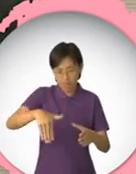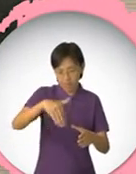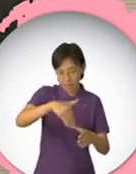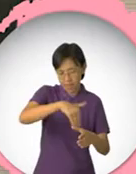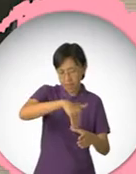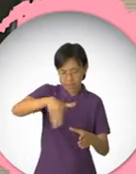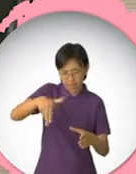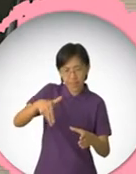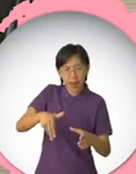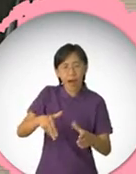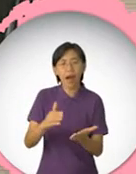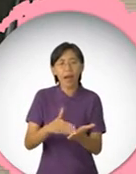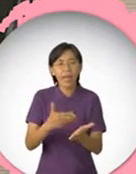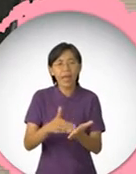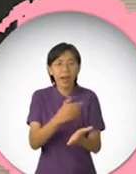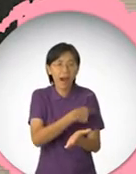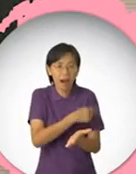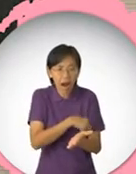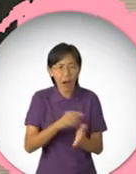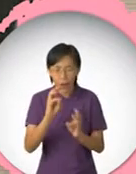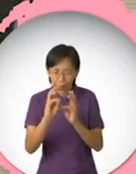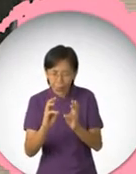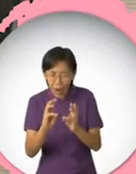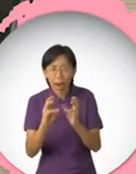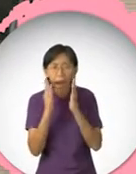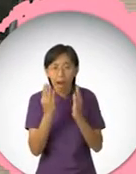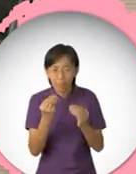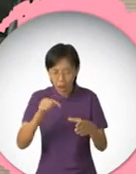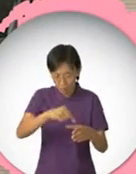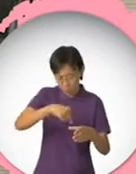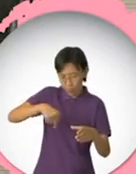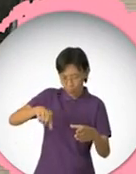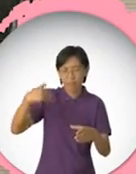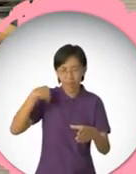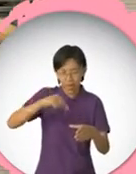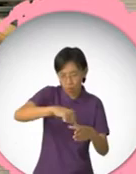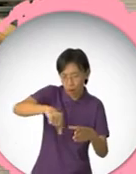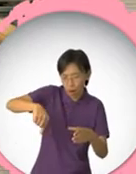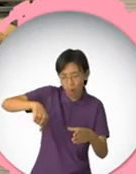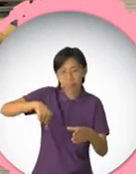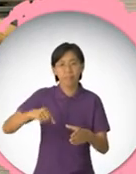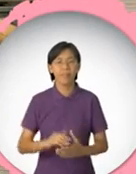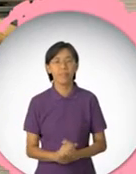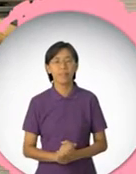กเนยหรือว่าพวกเศษโดที่ยังไม่ได้รับการผสมอะค่ะ